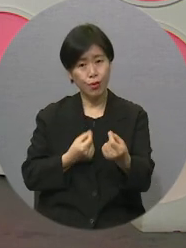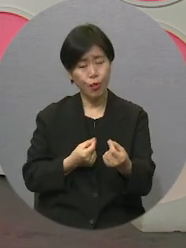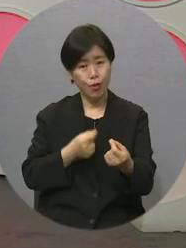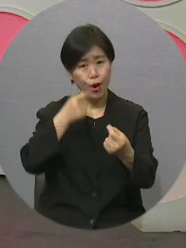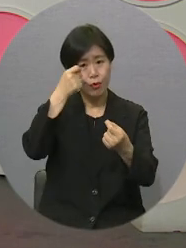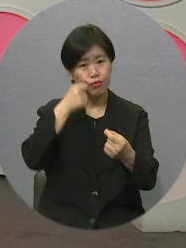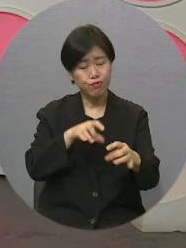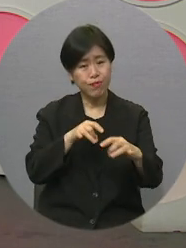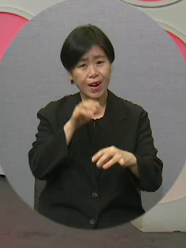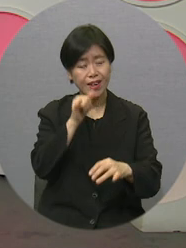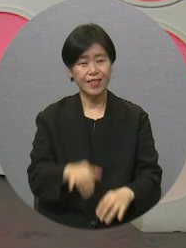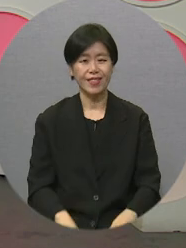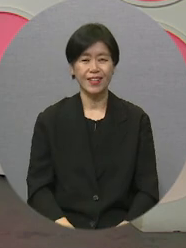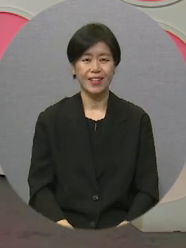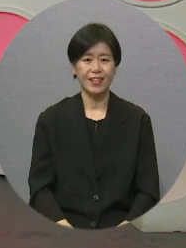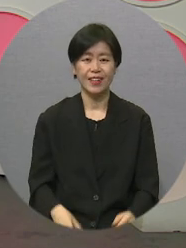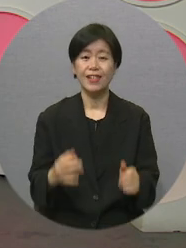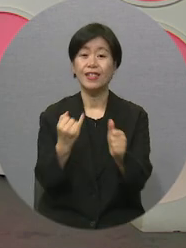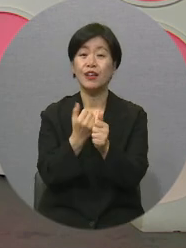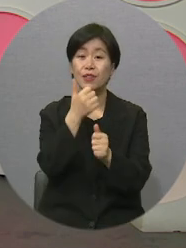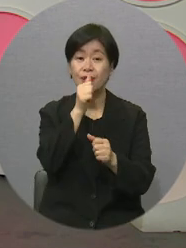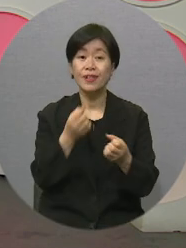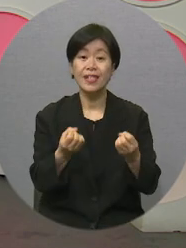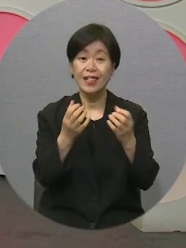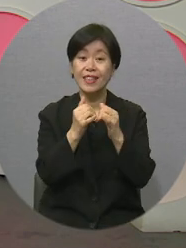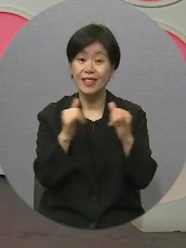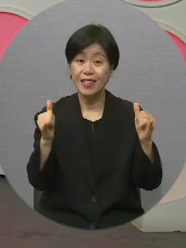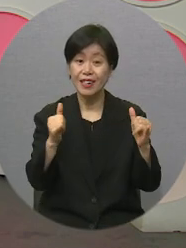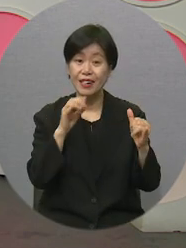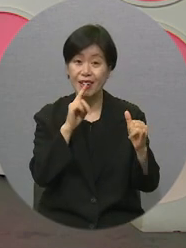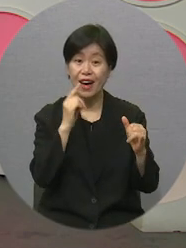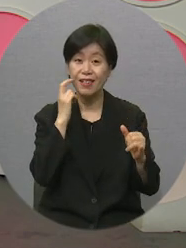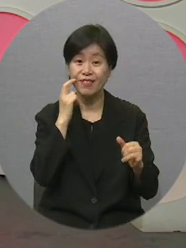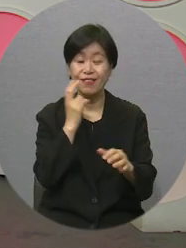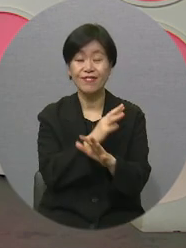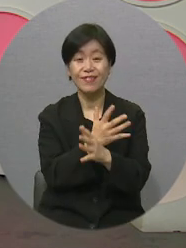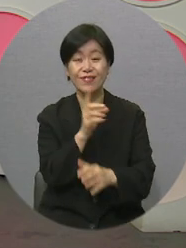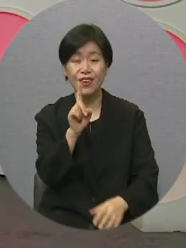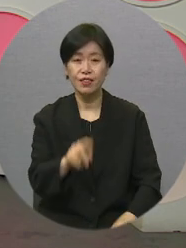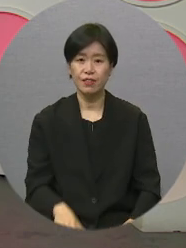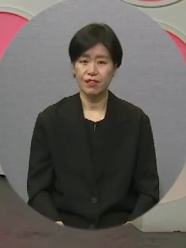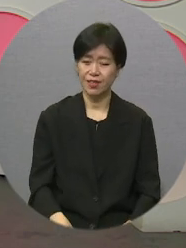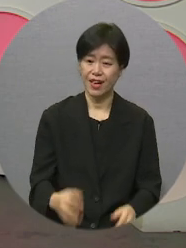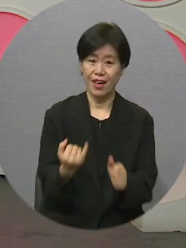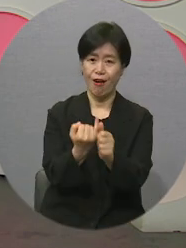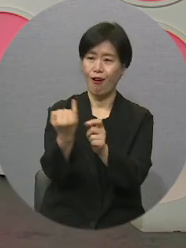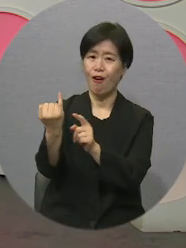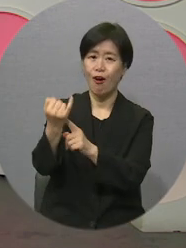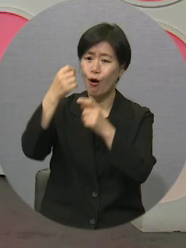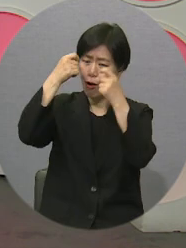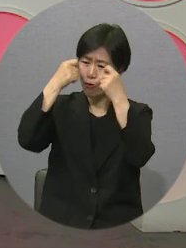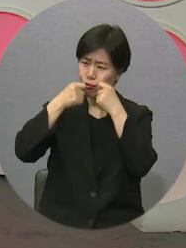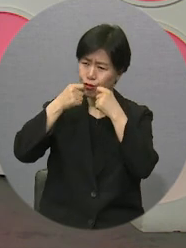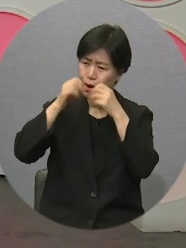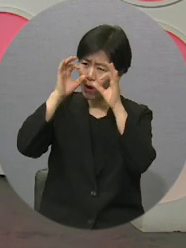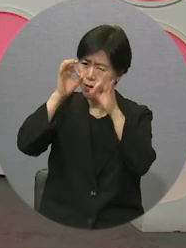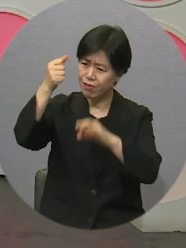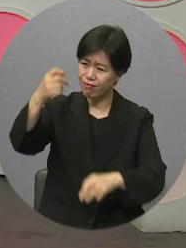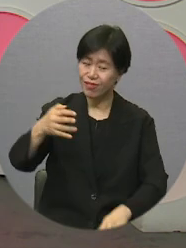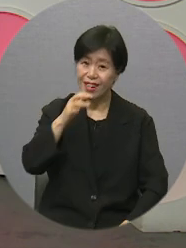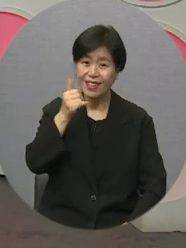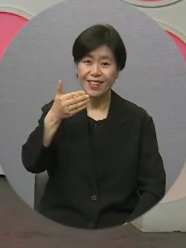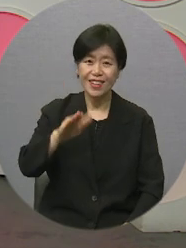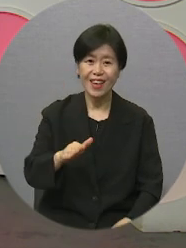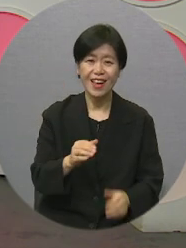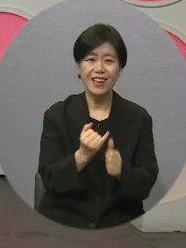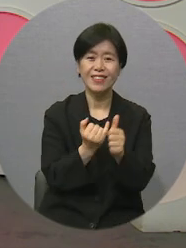속에 사회자가 신부가 우는 건 수없이 봤지만 신랑이 우는 건 저 이후로는 처음 봅니다.